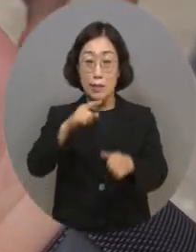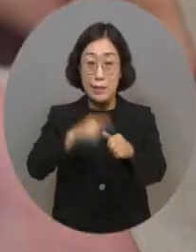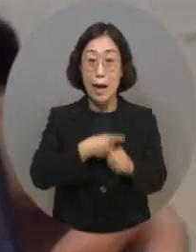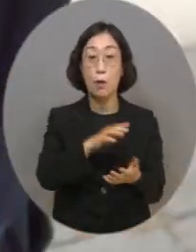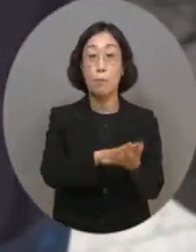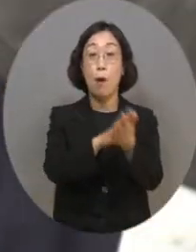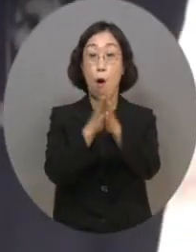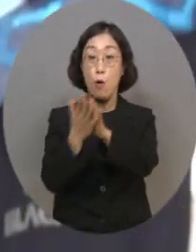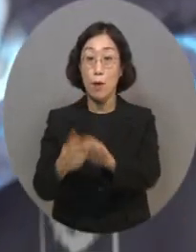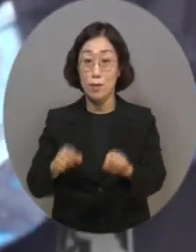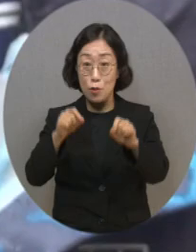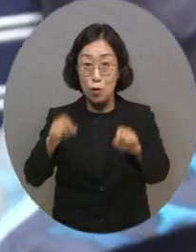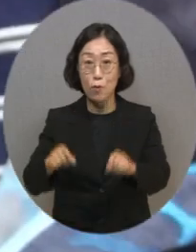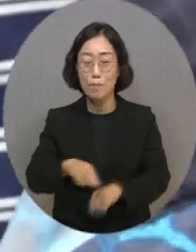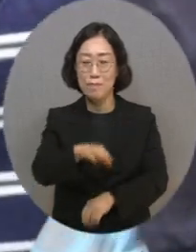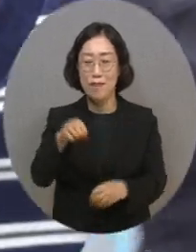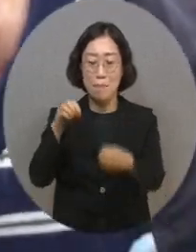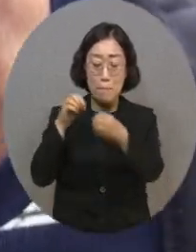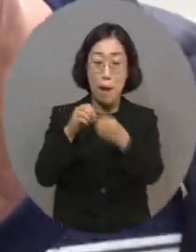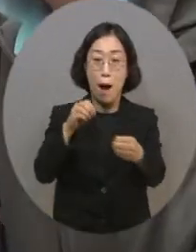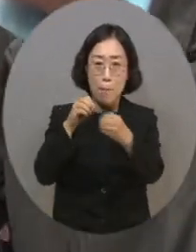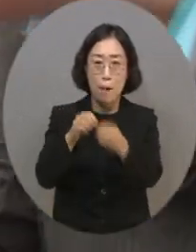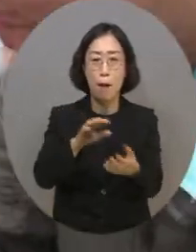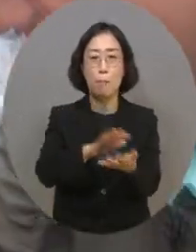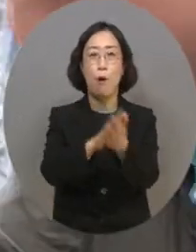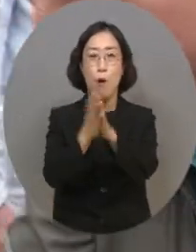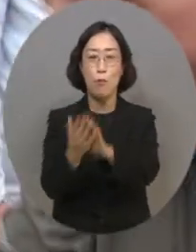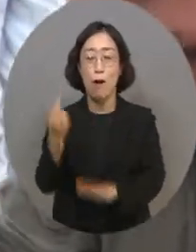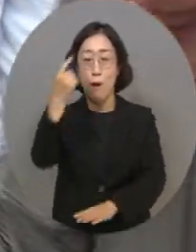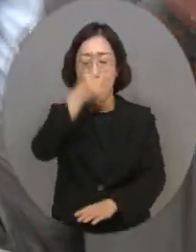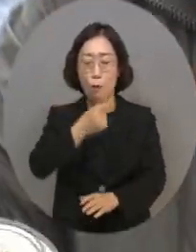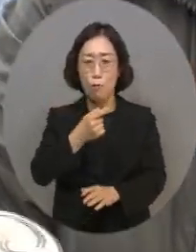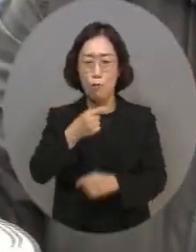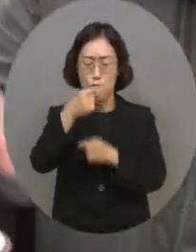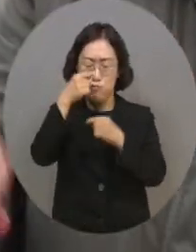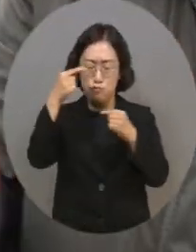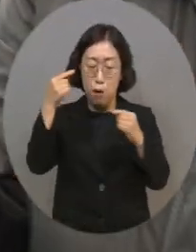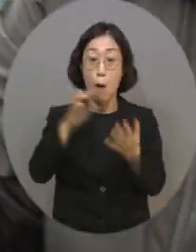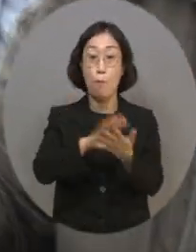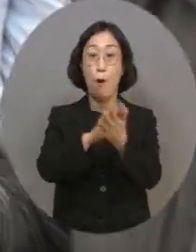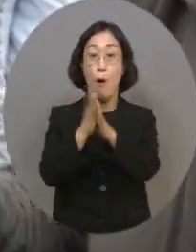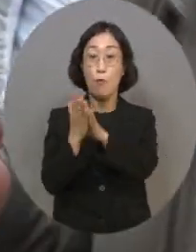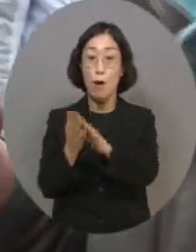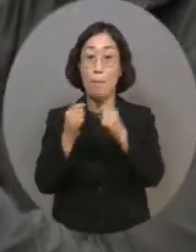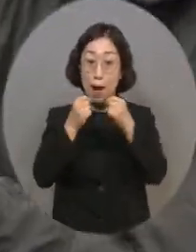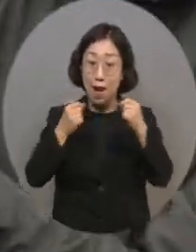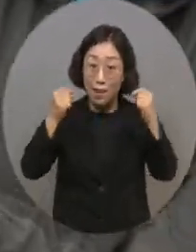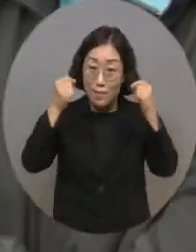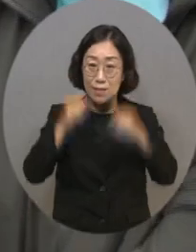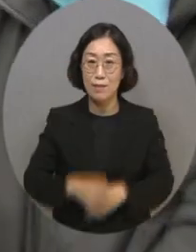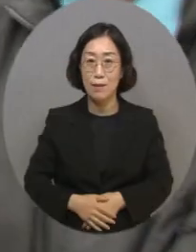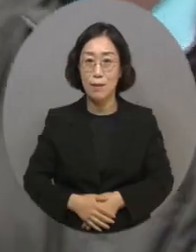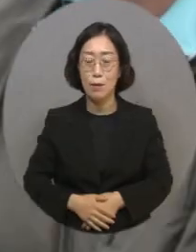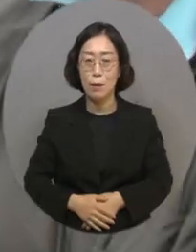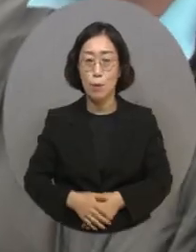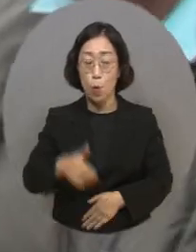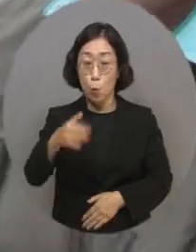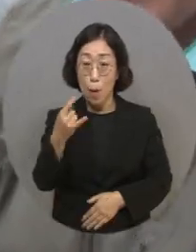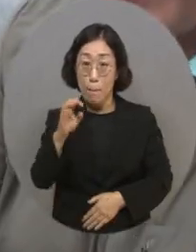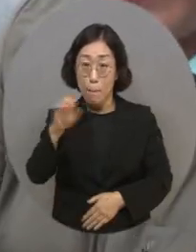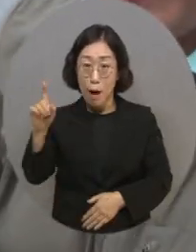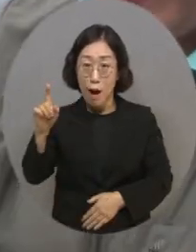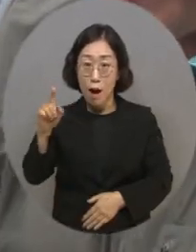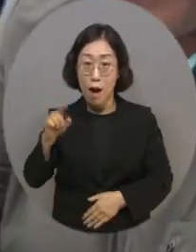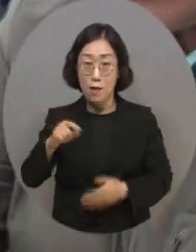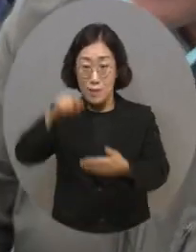변하듯 이들에게도 변화가 있습니다. 표정에서, 행동에서 보여지는 변화, 뇌파 측정으로 보이지